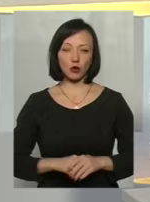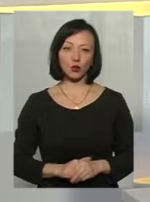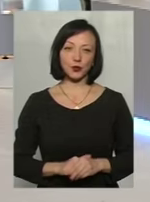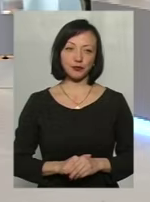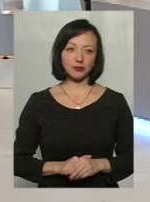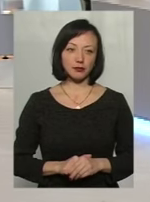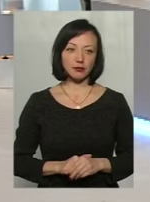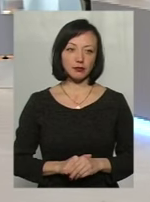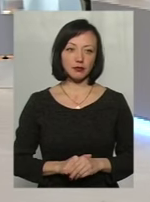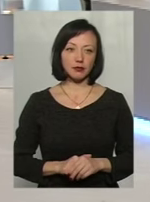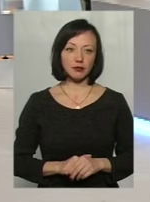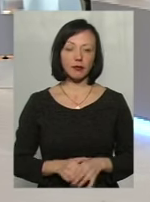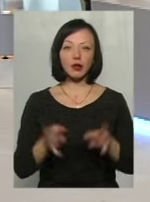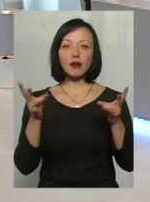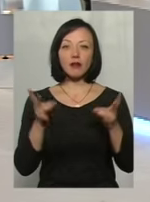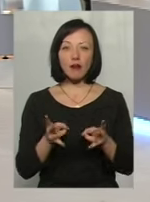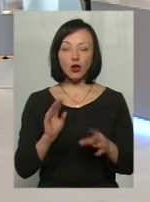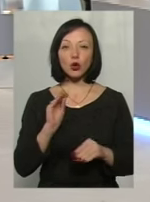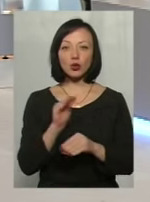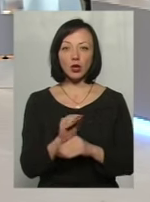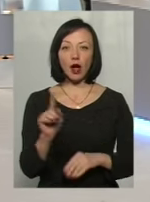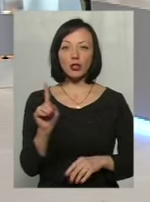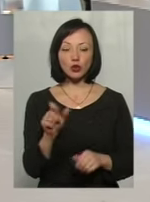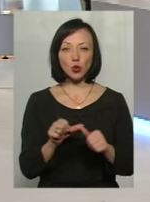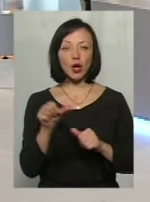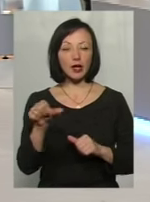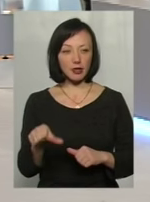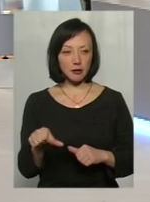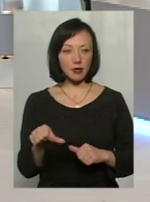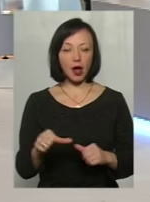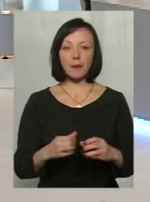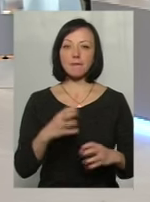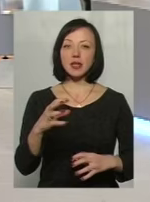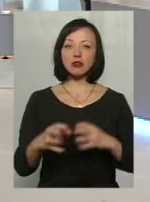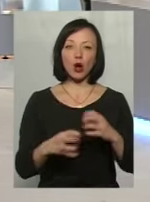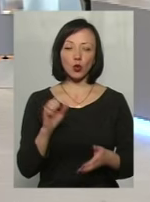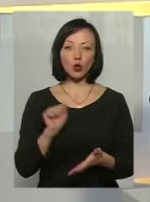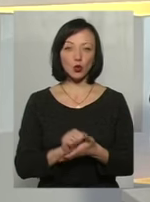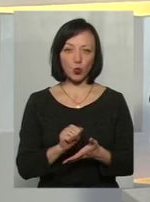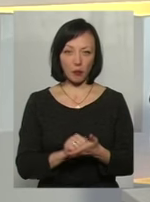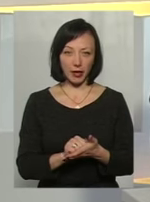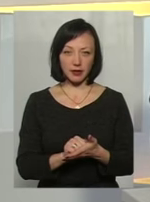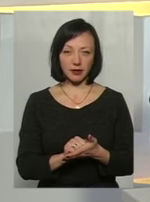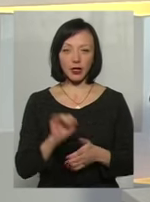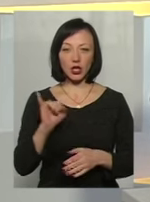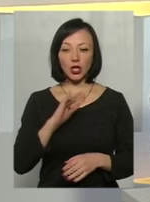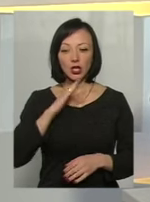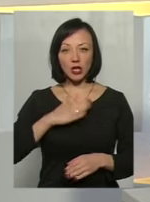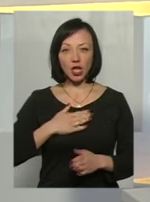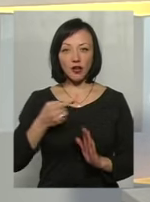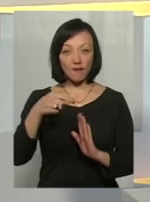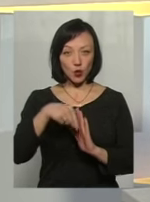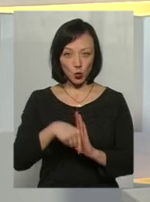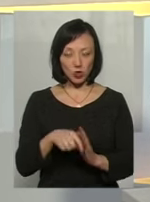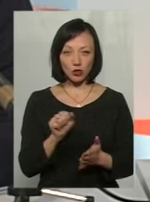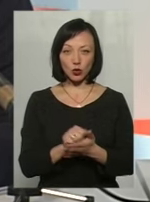Святослав. Варто додати, що крім міжнародних документів і наших внутрішніх